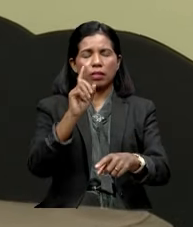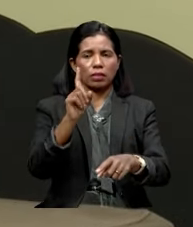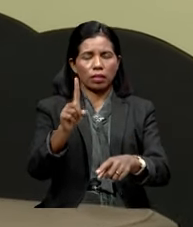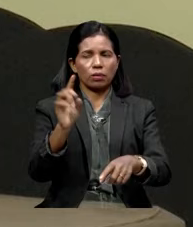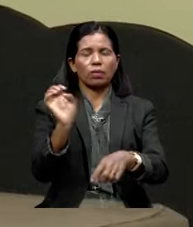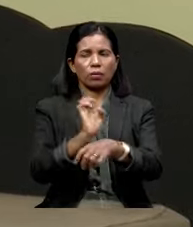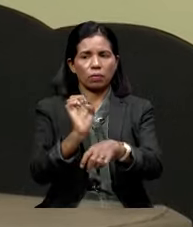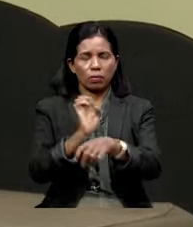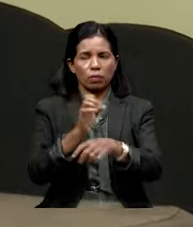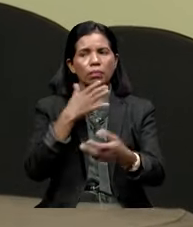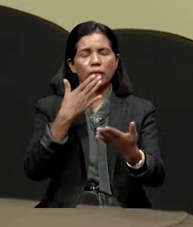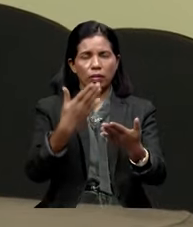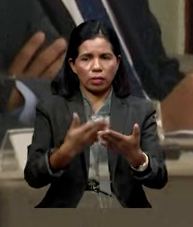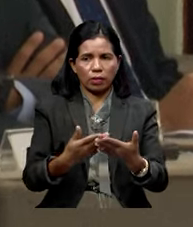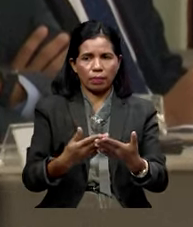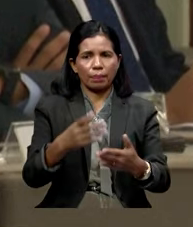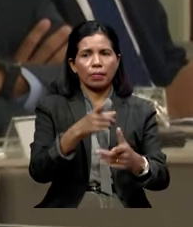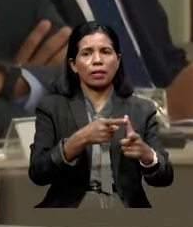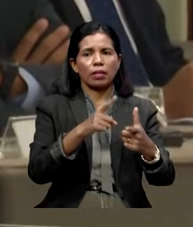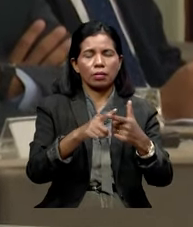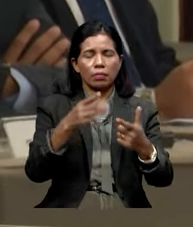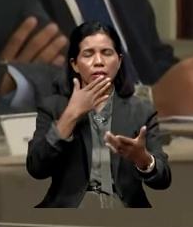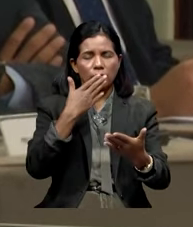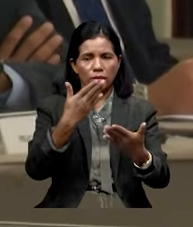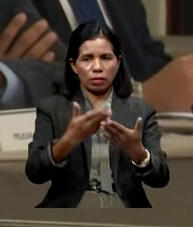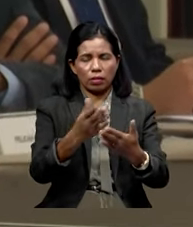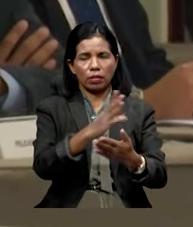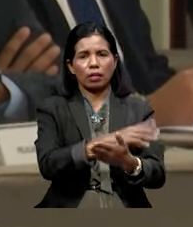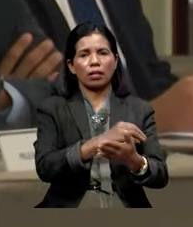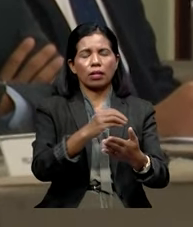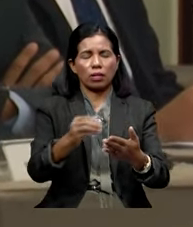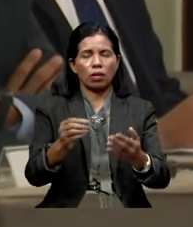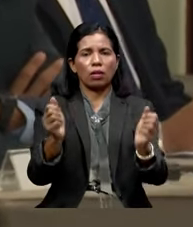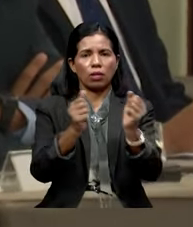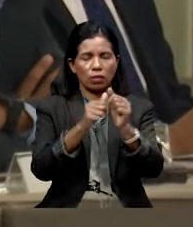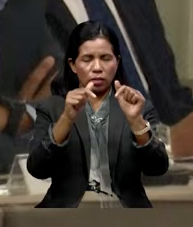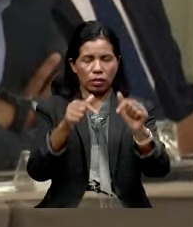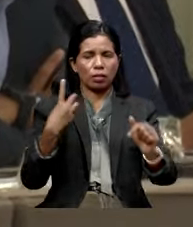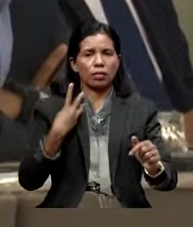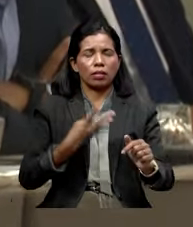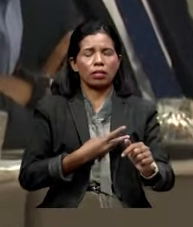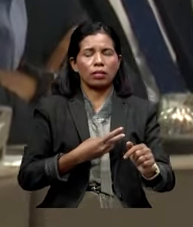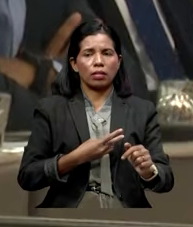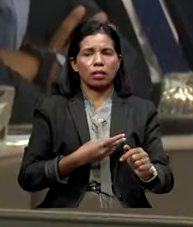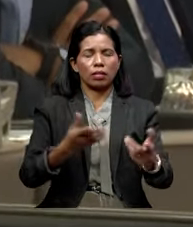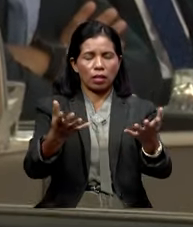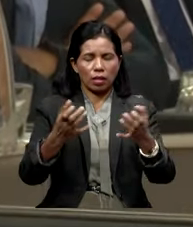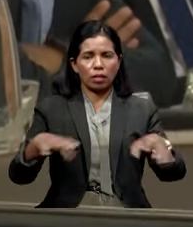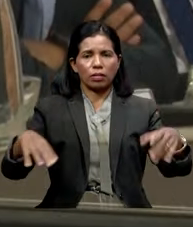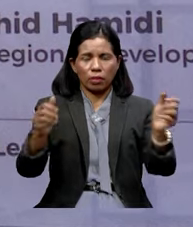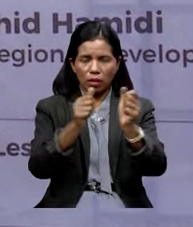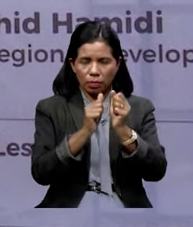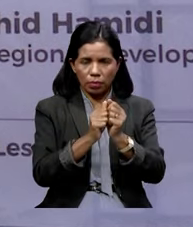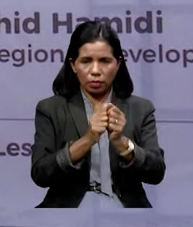yang bagus ya yang juga lumayan ee so dengan itu kita mahu kongsikan bersama